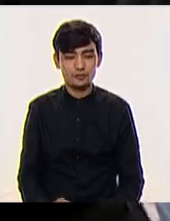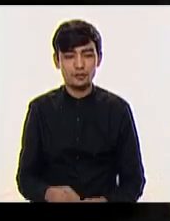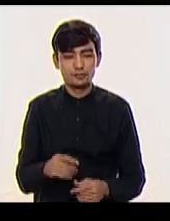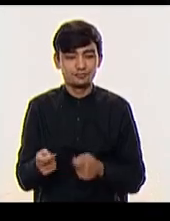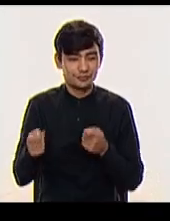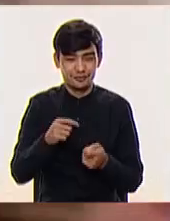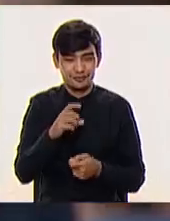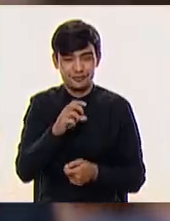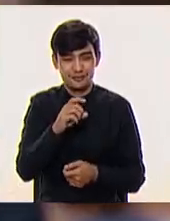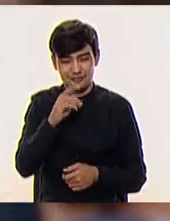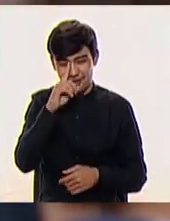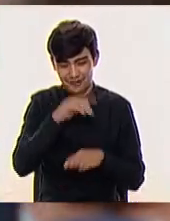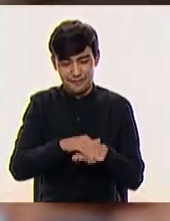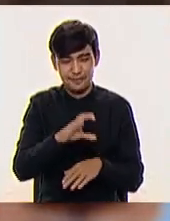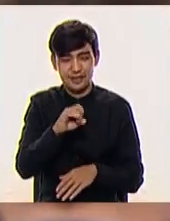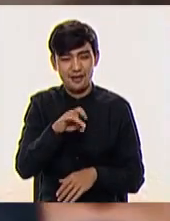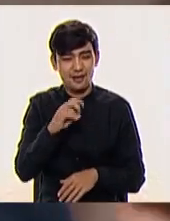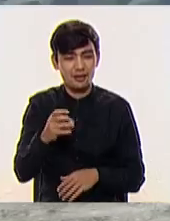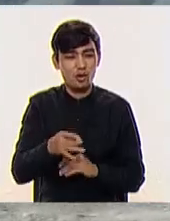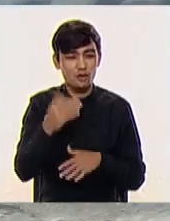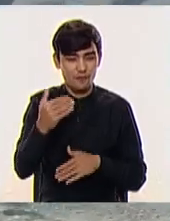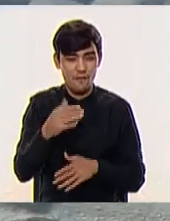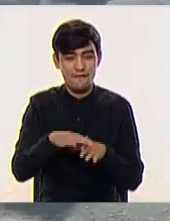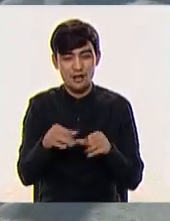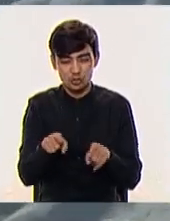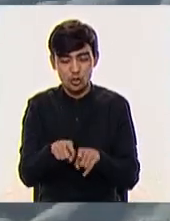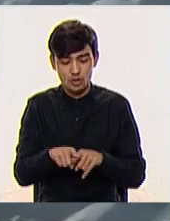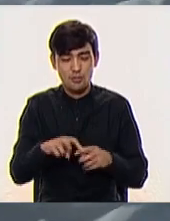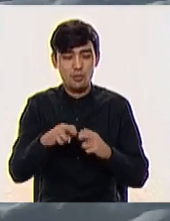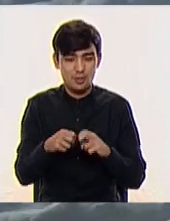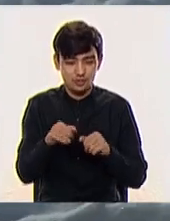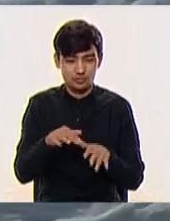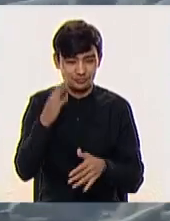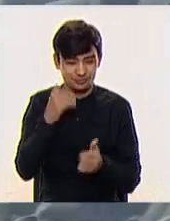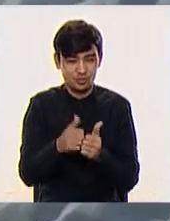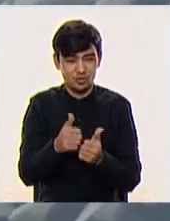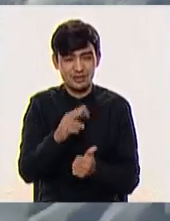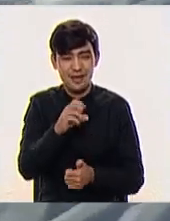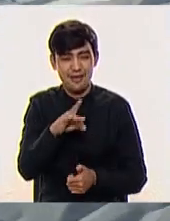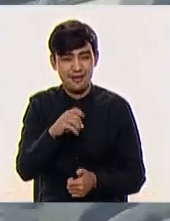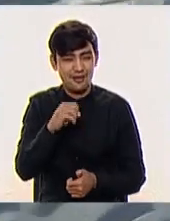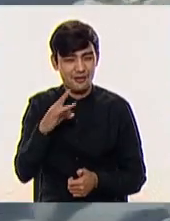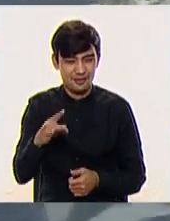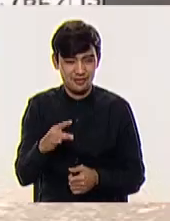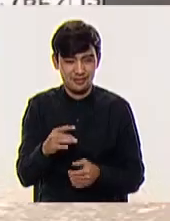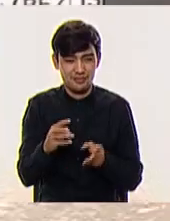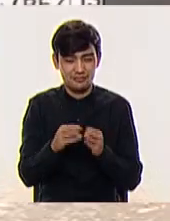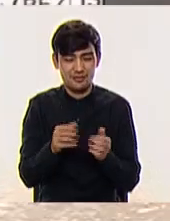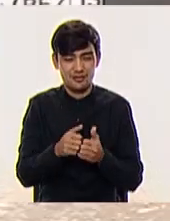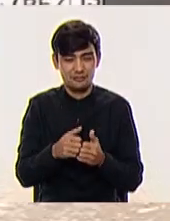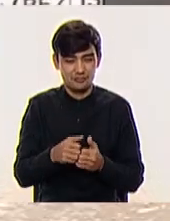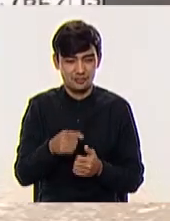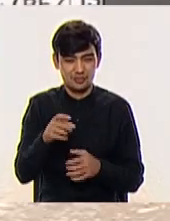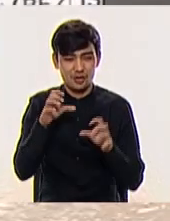Заместитель акима Сайрамского района заверил, что власти тоже пытаются решить проблему соседства карьеров с жилым сектором. Думаем, что